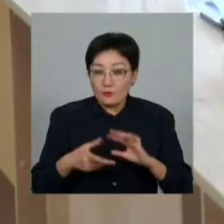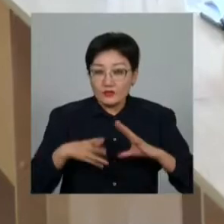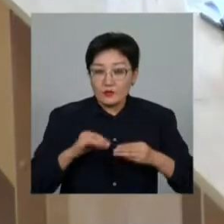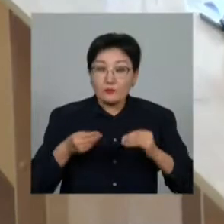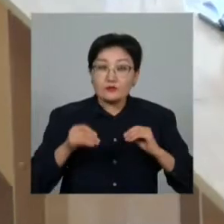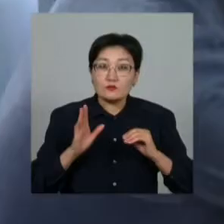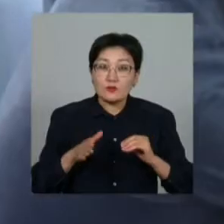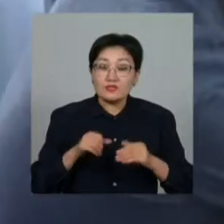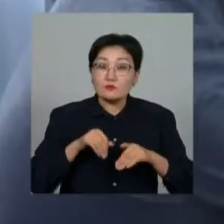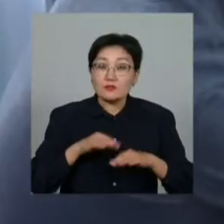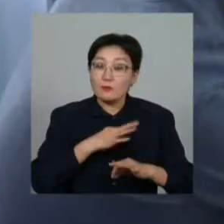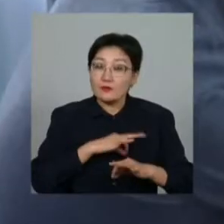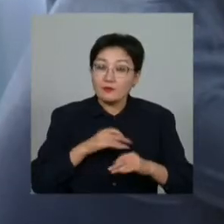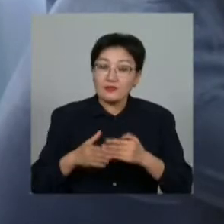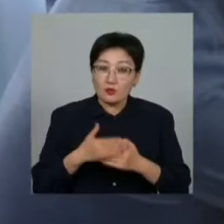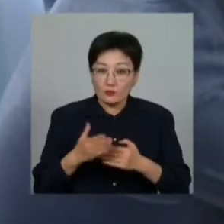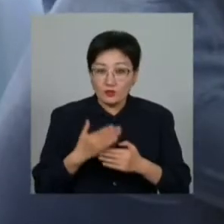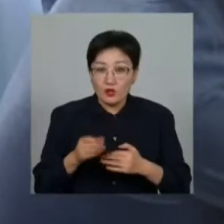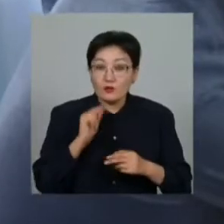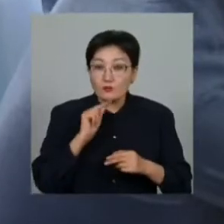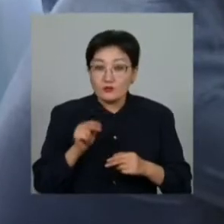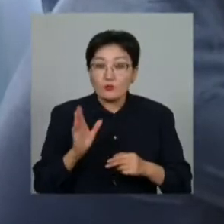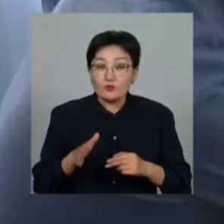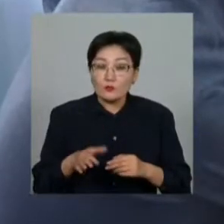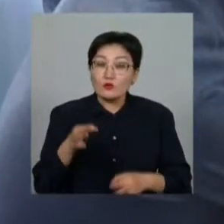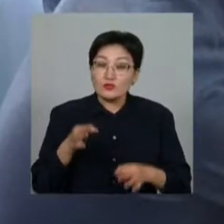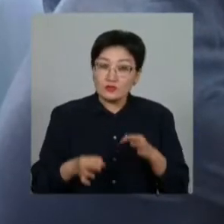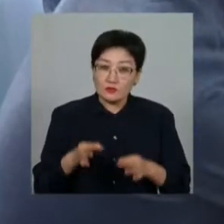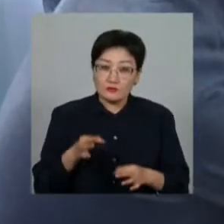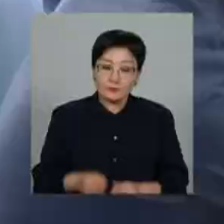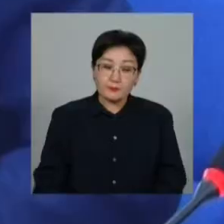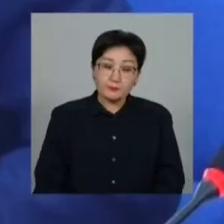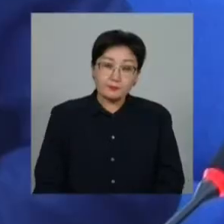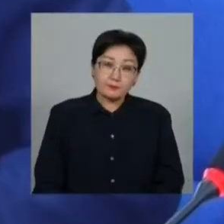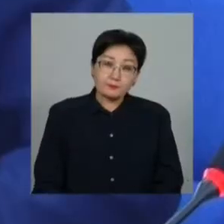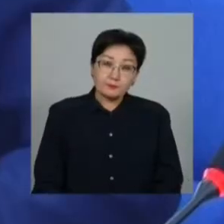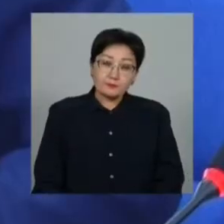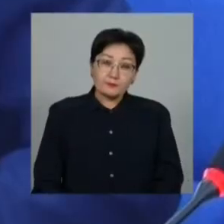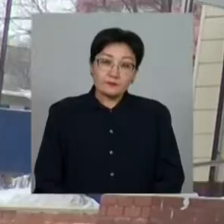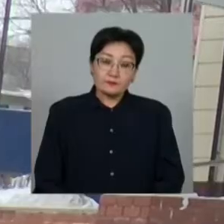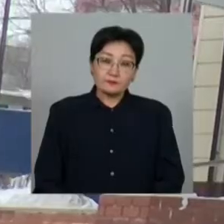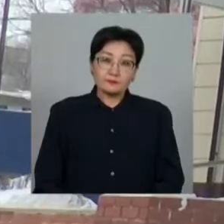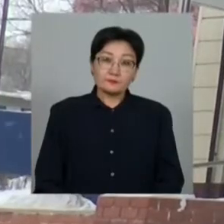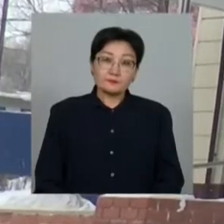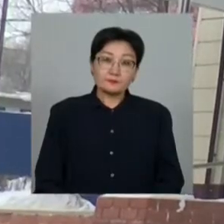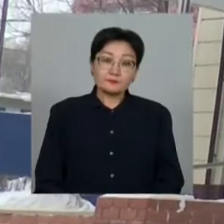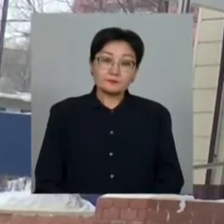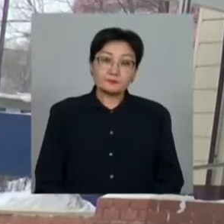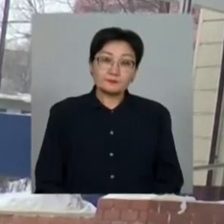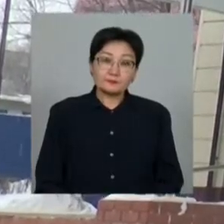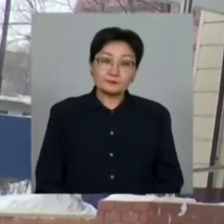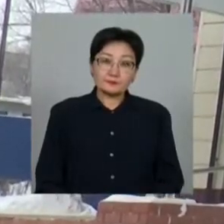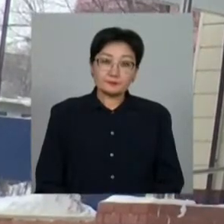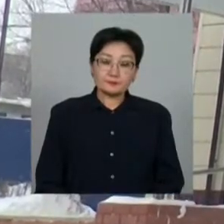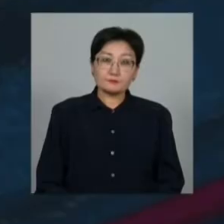заключение будут применены меры не исключено что виновных будут судить наноки либо его дианы и сам телеканал алматы северо-казахстанская область